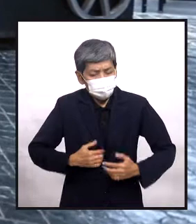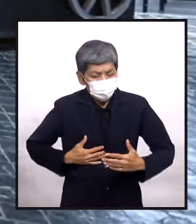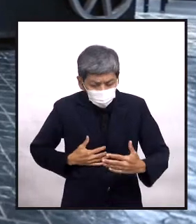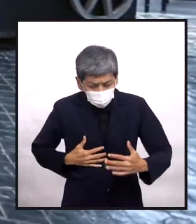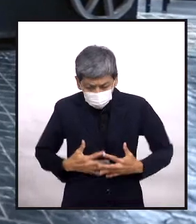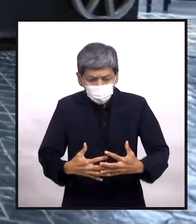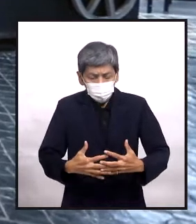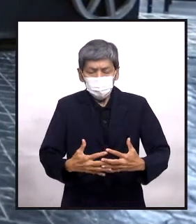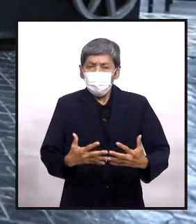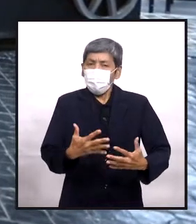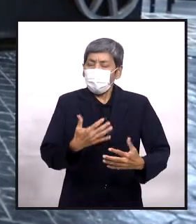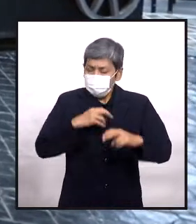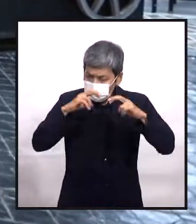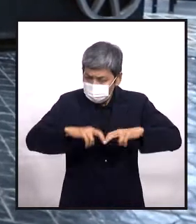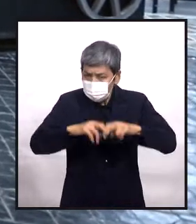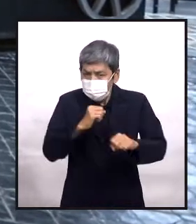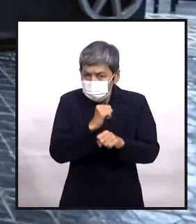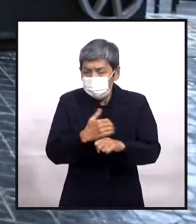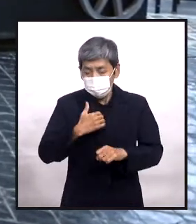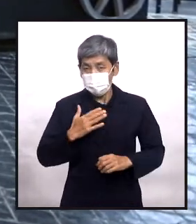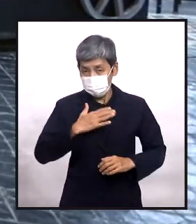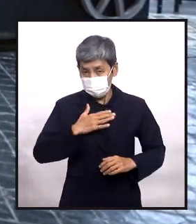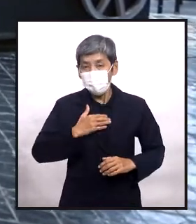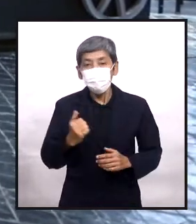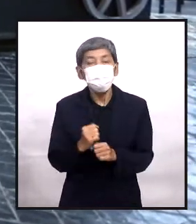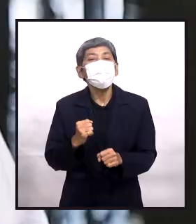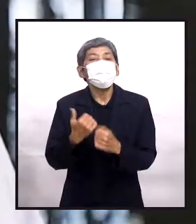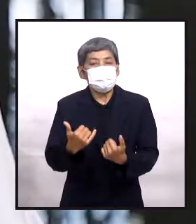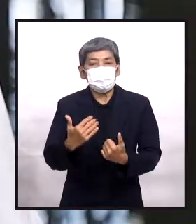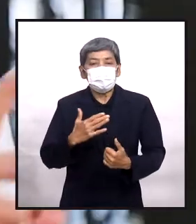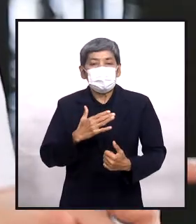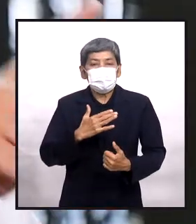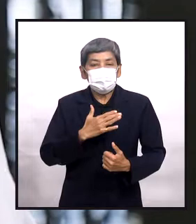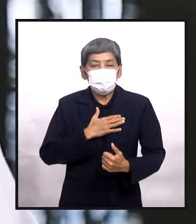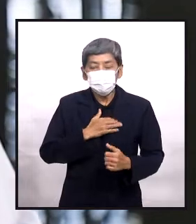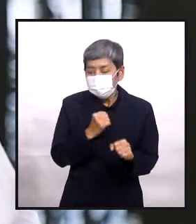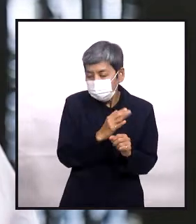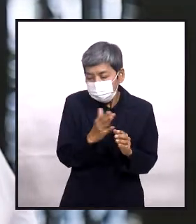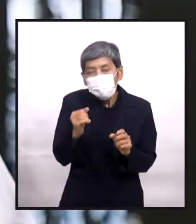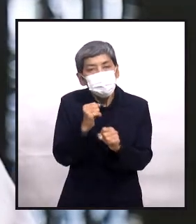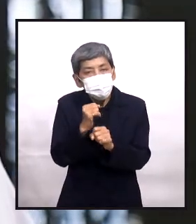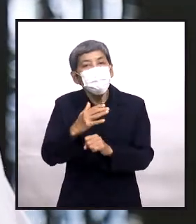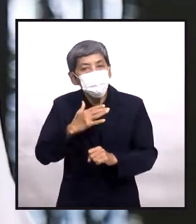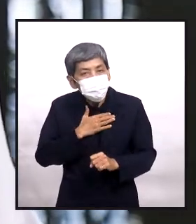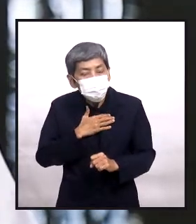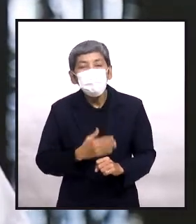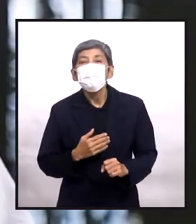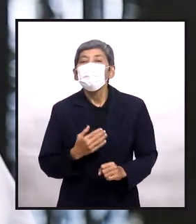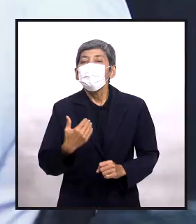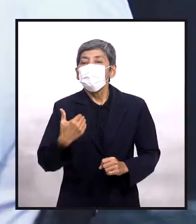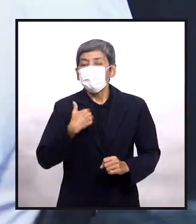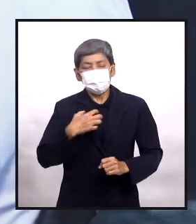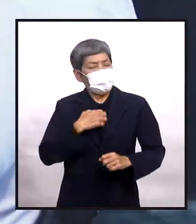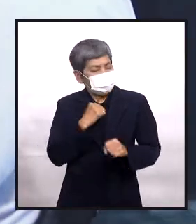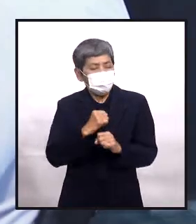ที่การวิจัยเราเนี่ยตอนนี้ใช้สัญลักษณ์ของเขาเนี่ยคือคาเฟ่เขาไม่ได้เป็น9 to 5แบบทำงานโรงงานแล้วแต่เขาเป็นเซลฟ์เอ็มพลอ